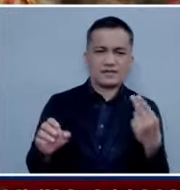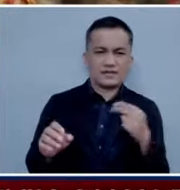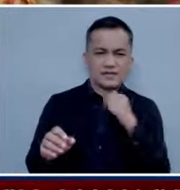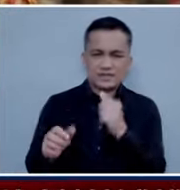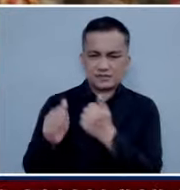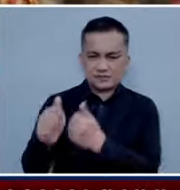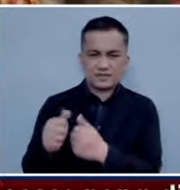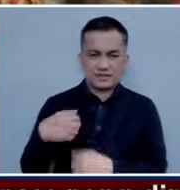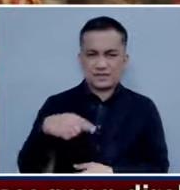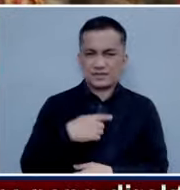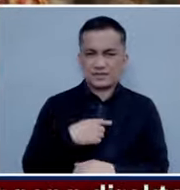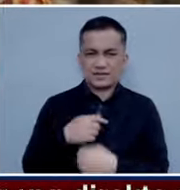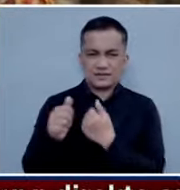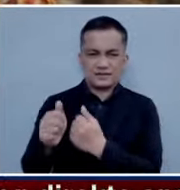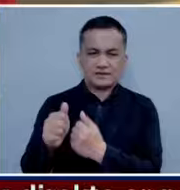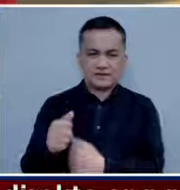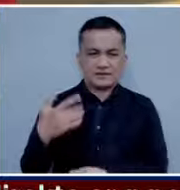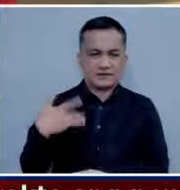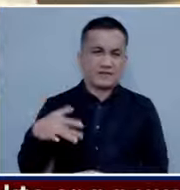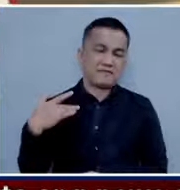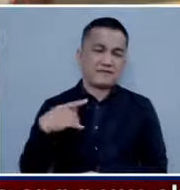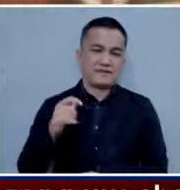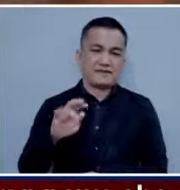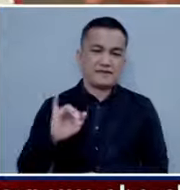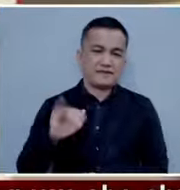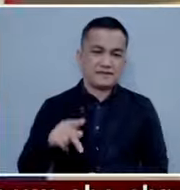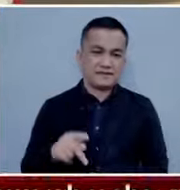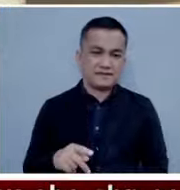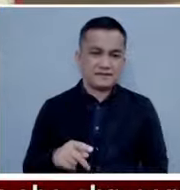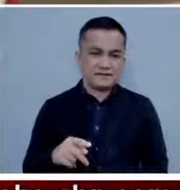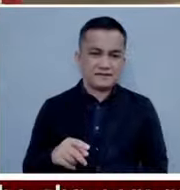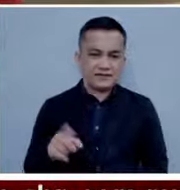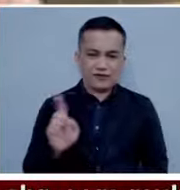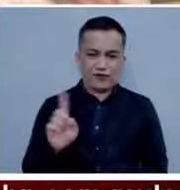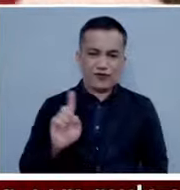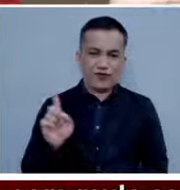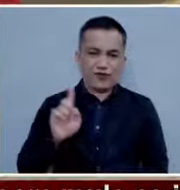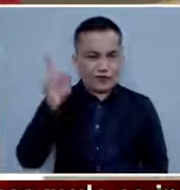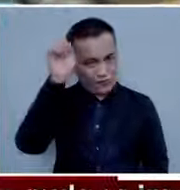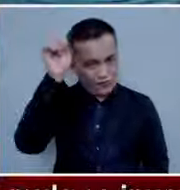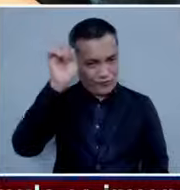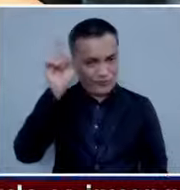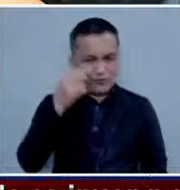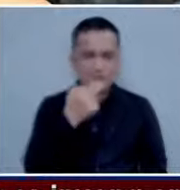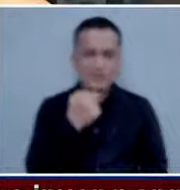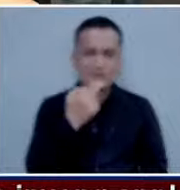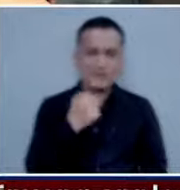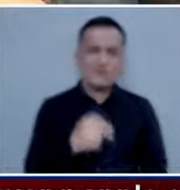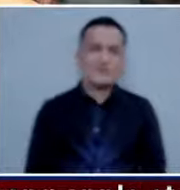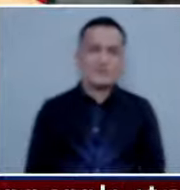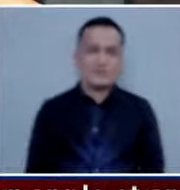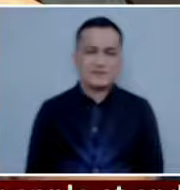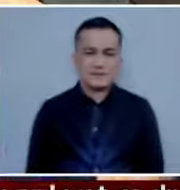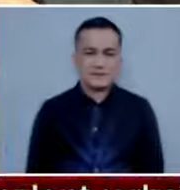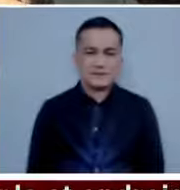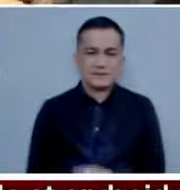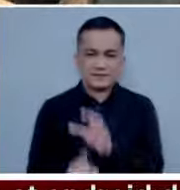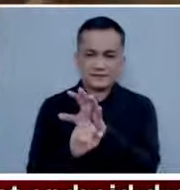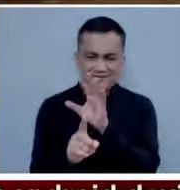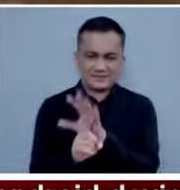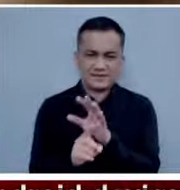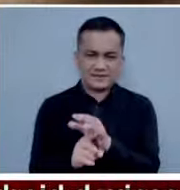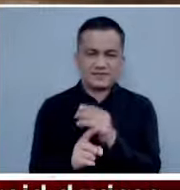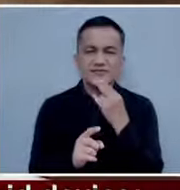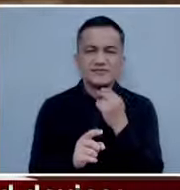ayan kami oh, napagtripan na lang din namin. Tapos kasi umaalog-alog siya, so parang ang cute-cute lang. It's a trend and it's very cute